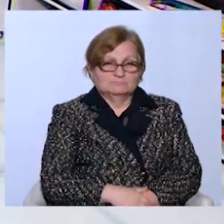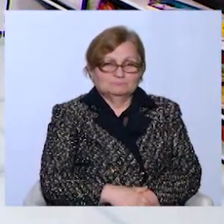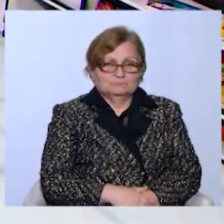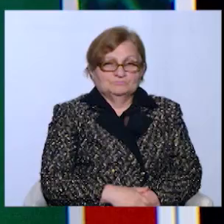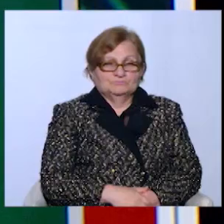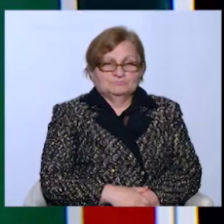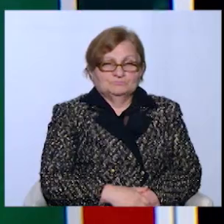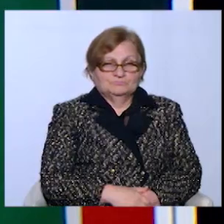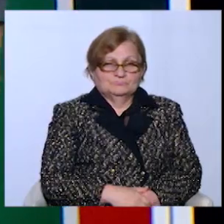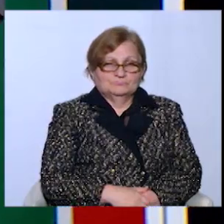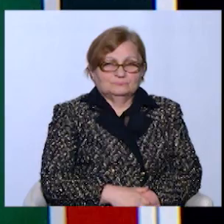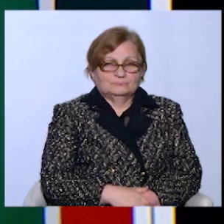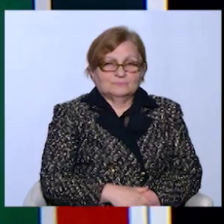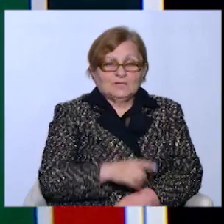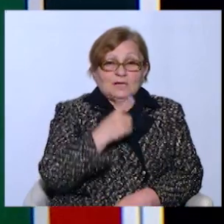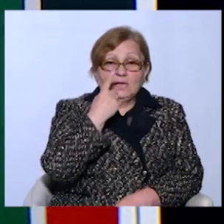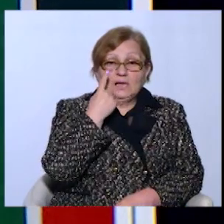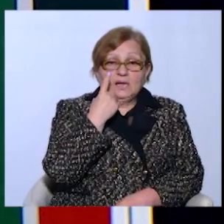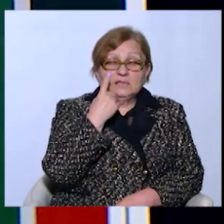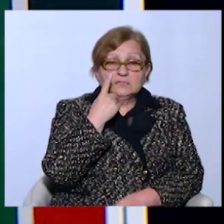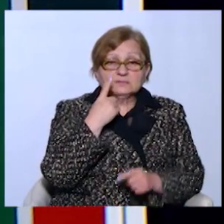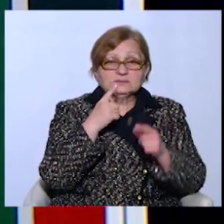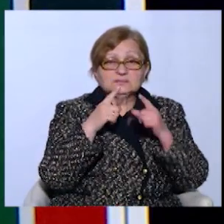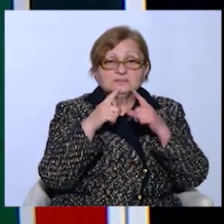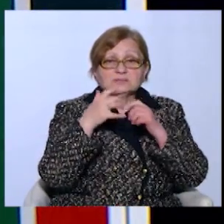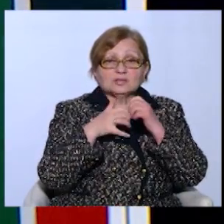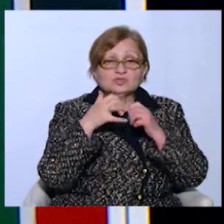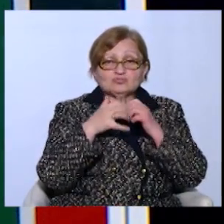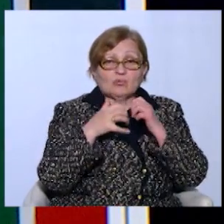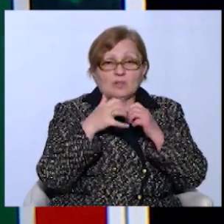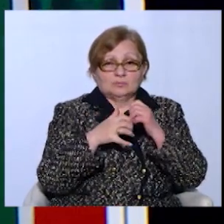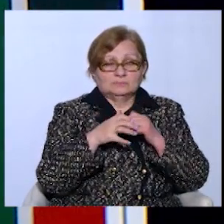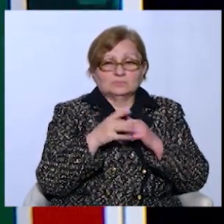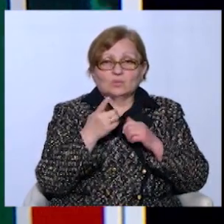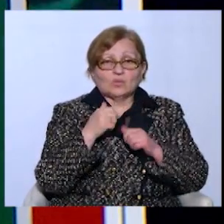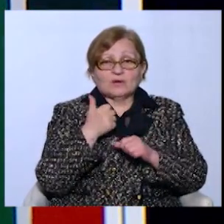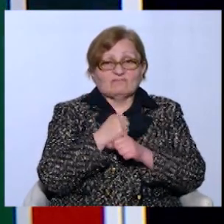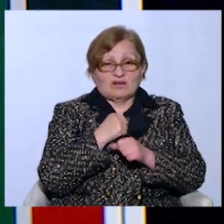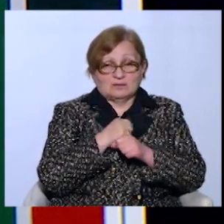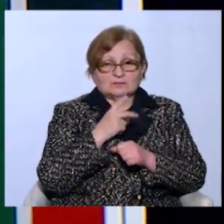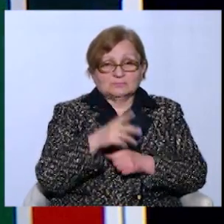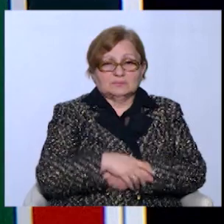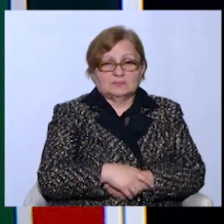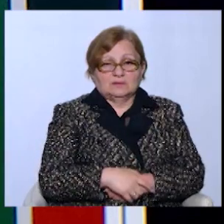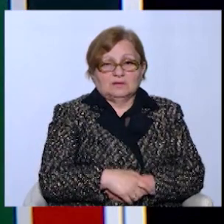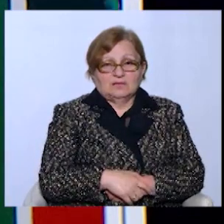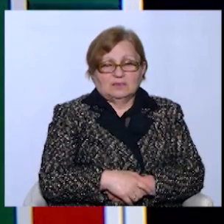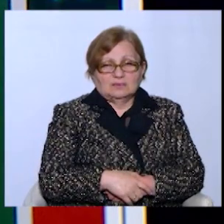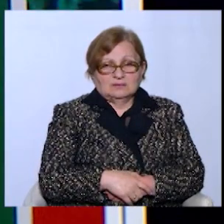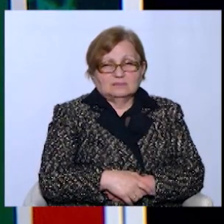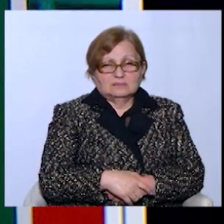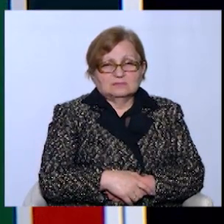გახსოვთ ხომ, ჩვენ გვაქვს კიდევ ერთი საშუალო ზომის სამკუთხედი. ახლა ნახეთ საშუალო ზომის სამკუთხედს როგორ მივიღებ. აი